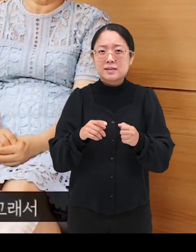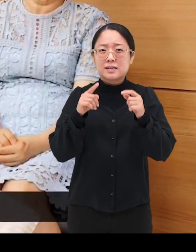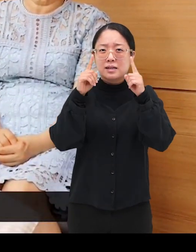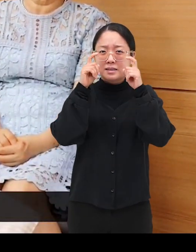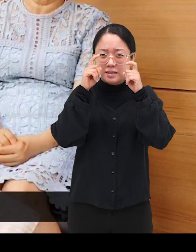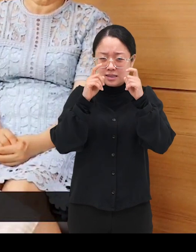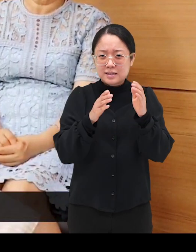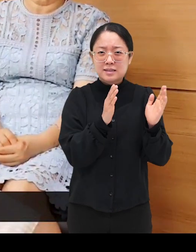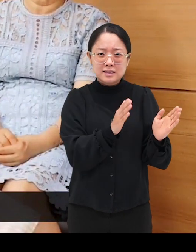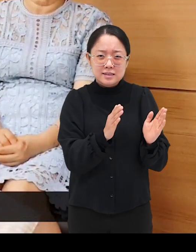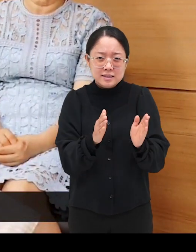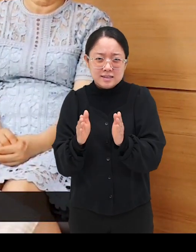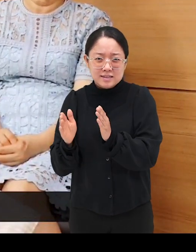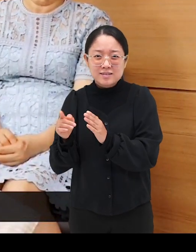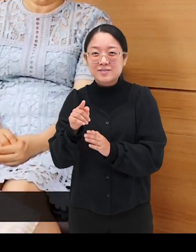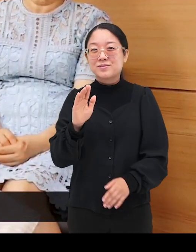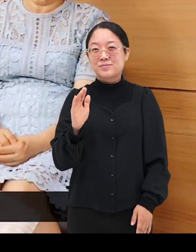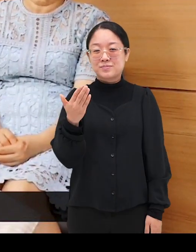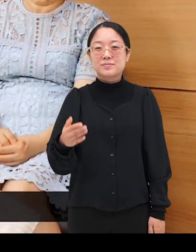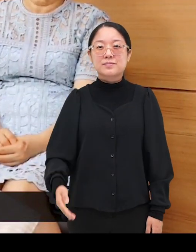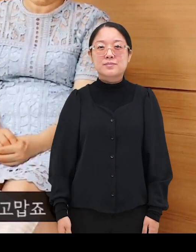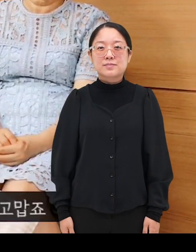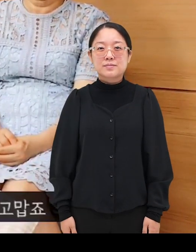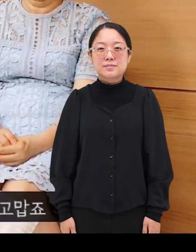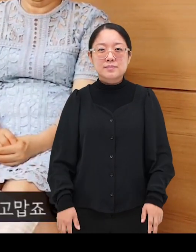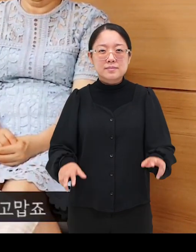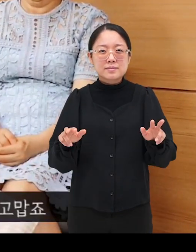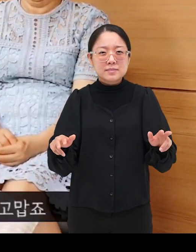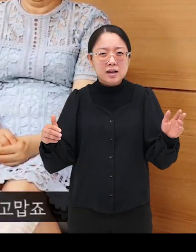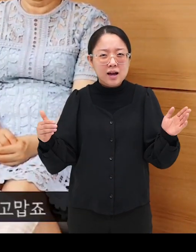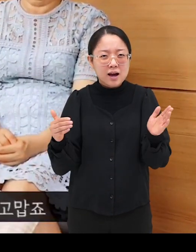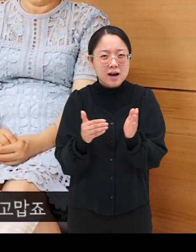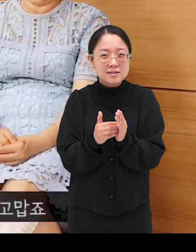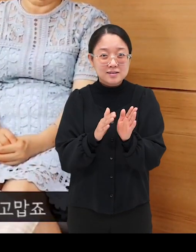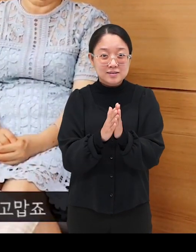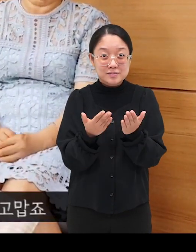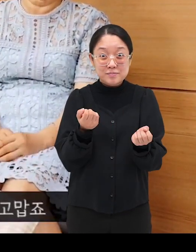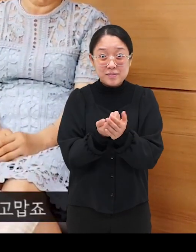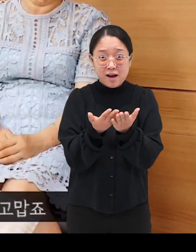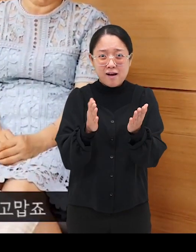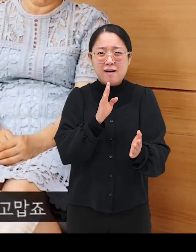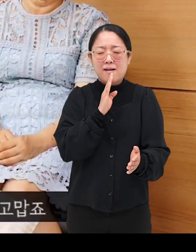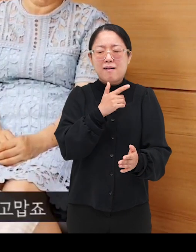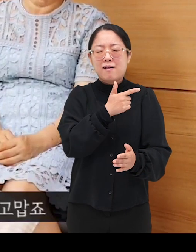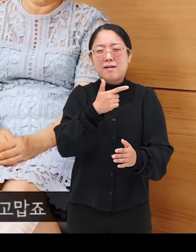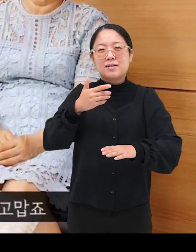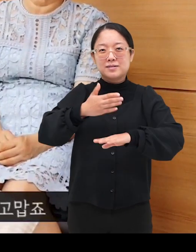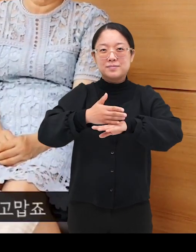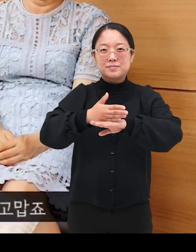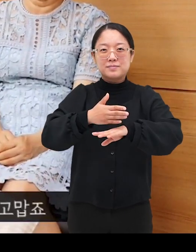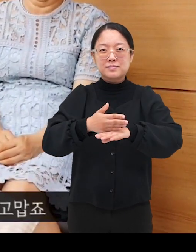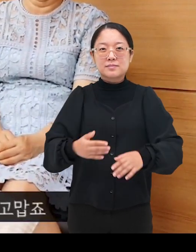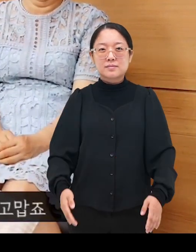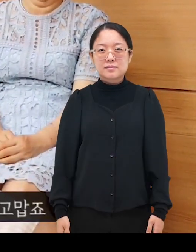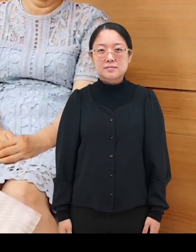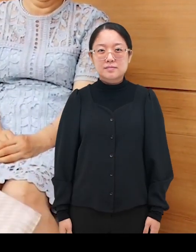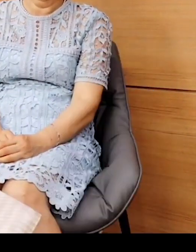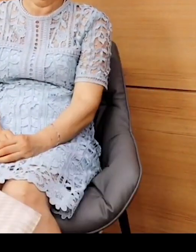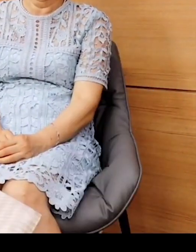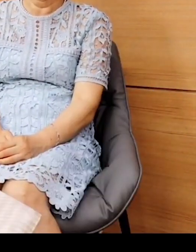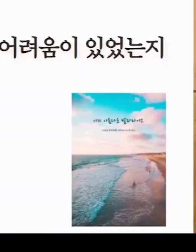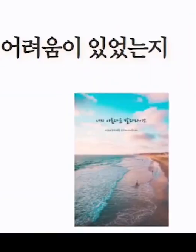이제 사진하고 정리를 하게 된 게 이렇게 어쨌든 지금에까지 이렇게 오게 돼서 너무 고맙죠.